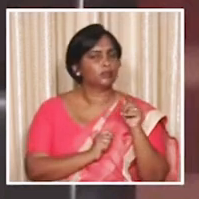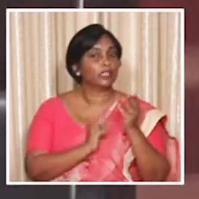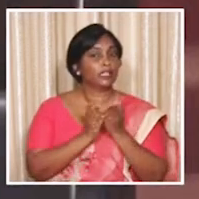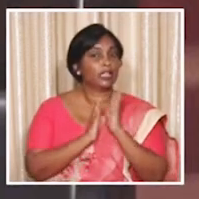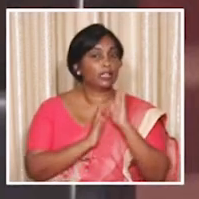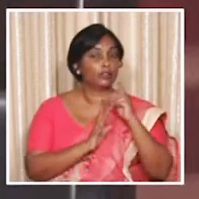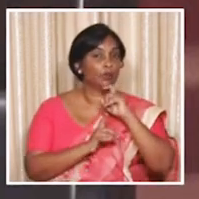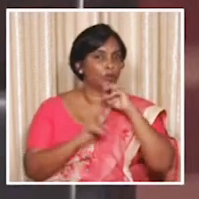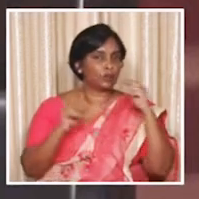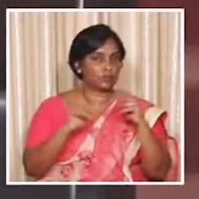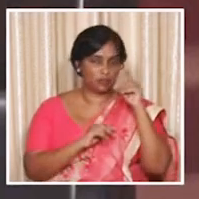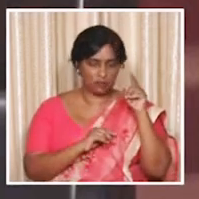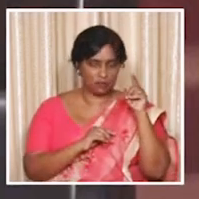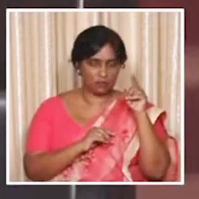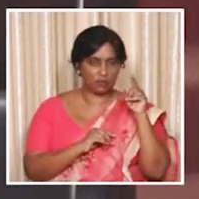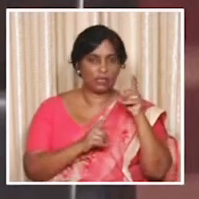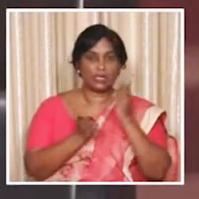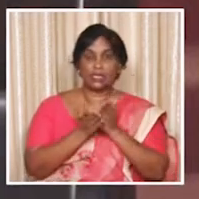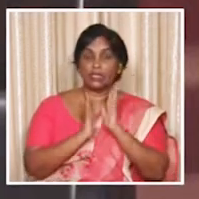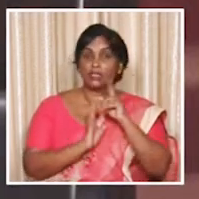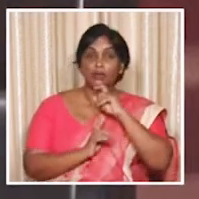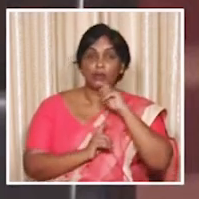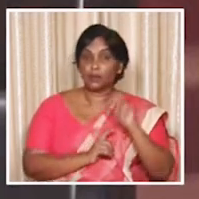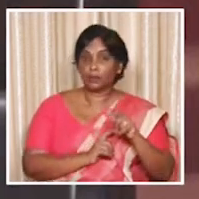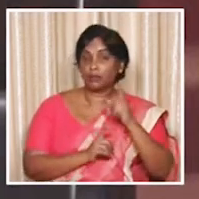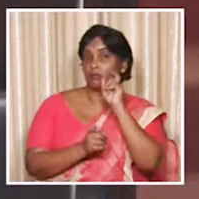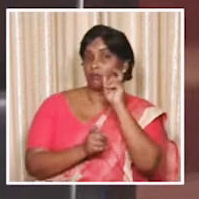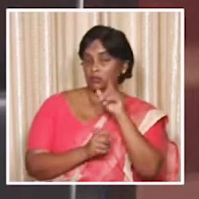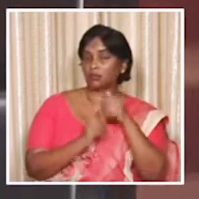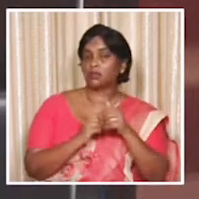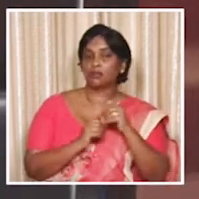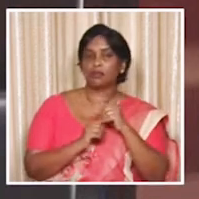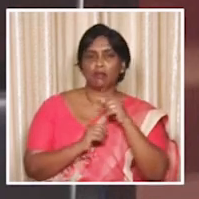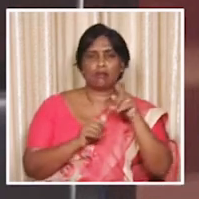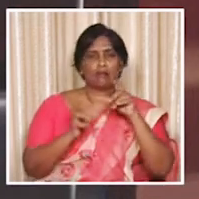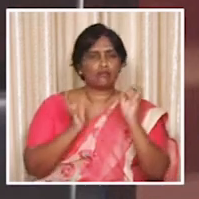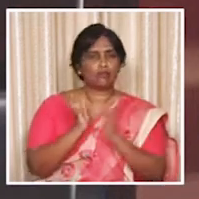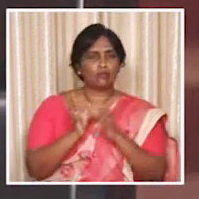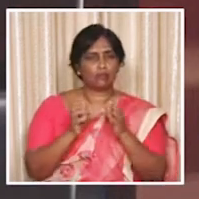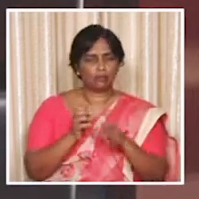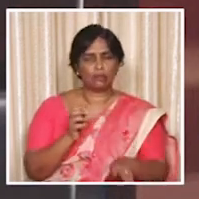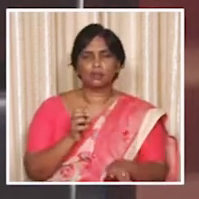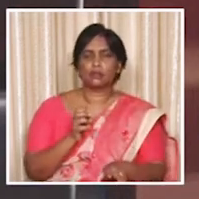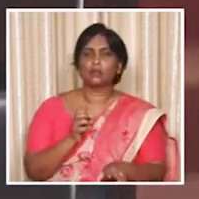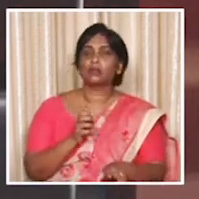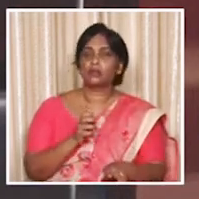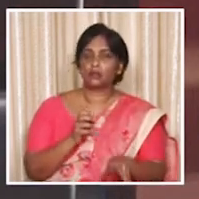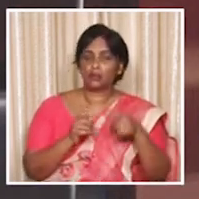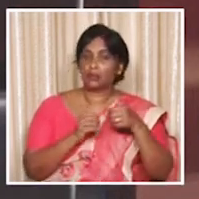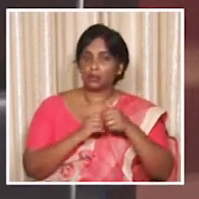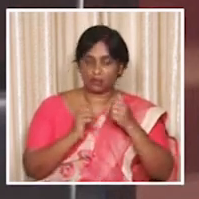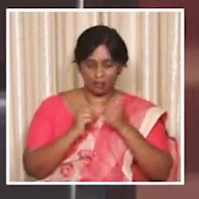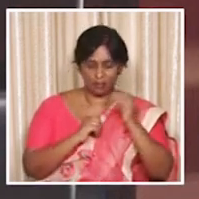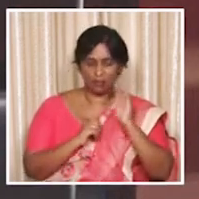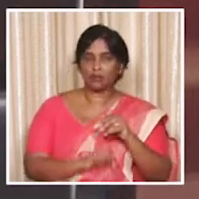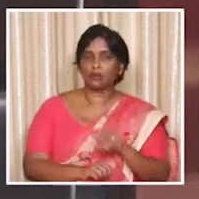ඉන්දියාවේ ශ්‍රේෂ්ඨාධිකරණය ඉන්දියාවේ ශ්‍රේෂ්ඨාධිකරණයේ අධීක්ෂණය යටතේ තමයි ලෝඩා කමිටිය පත් කළා ඒ කටයුතු සිද්ධ